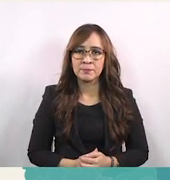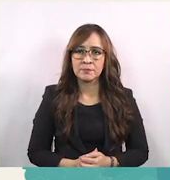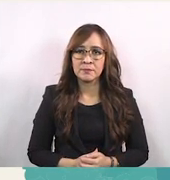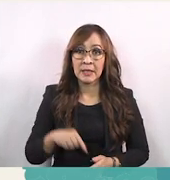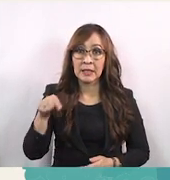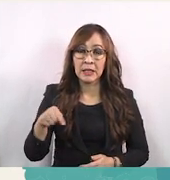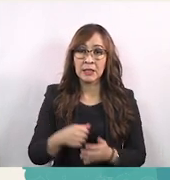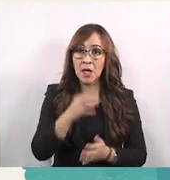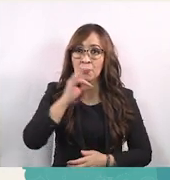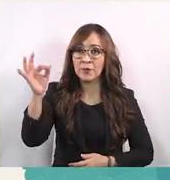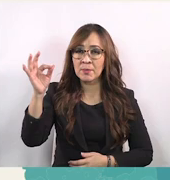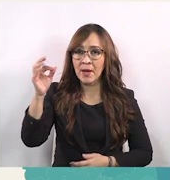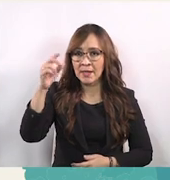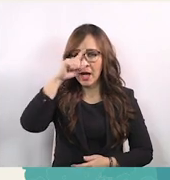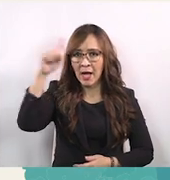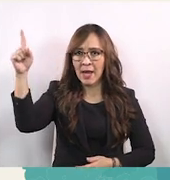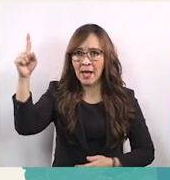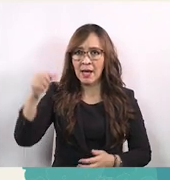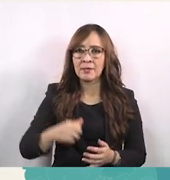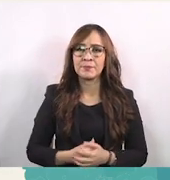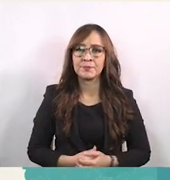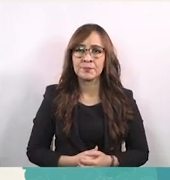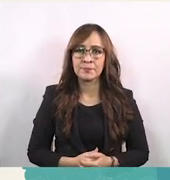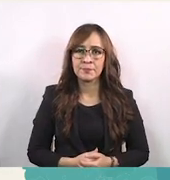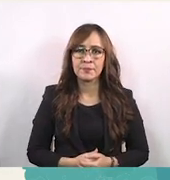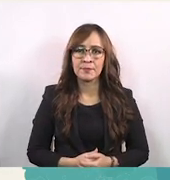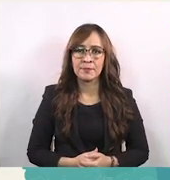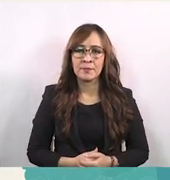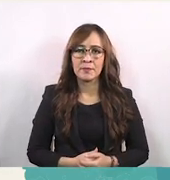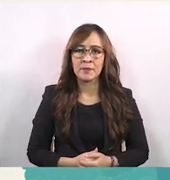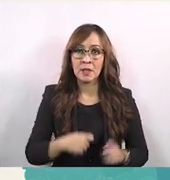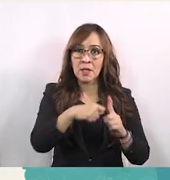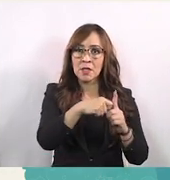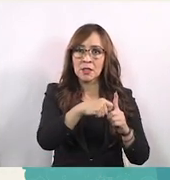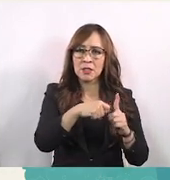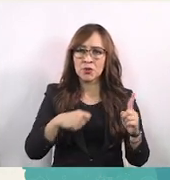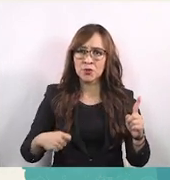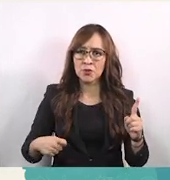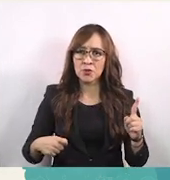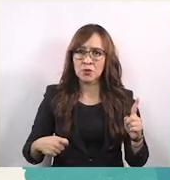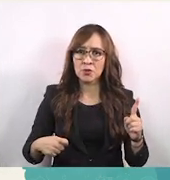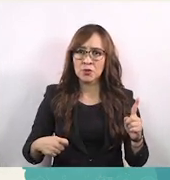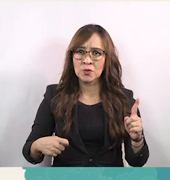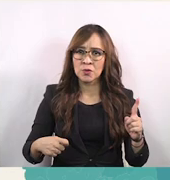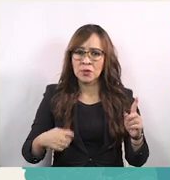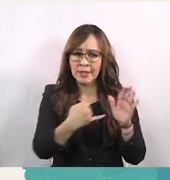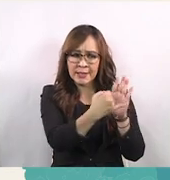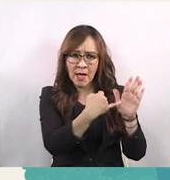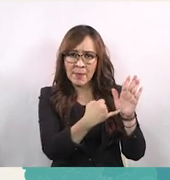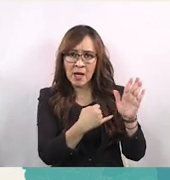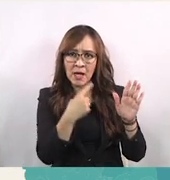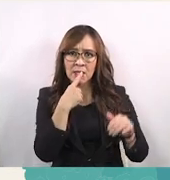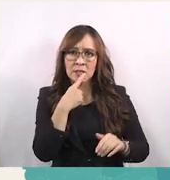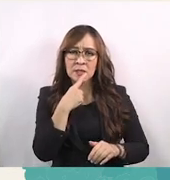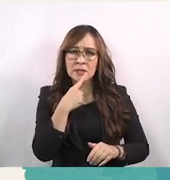Jemaat tiatira Ina firman Allah yang matanya bagaikan nyala api dan kakinya bagian tembaga jadi krisis digambarkan Sebagai